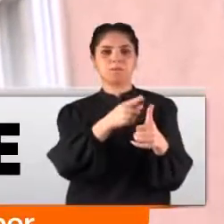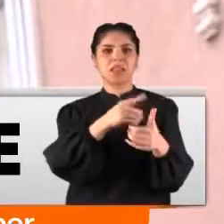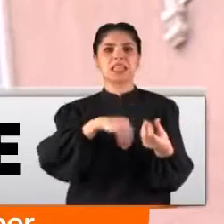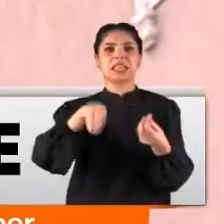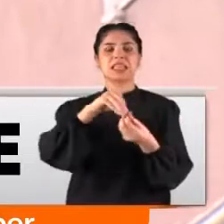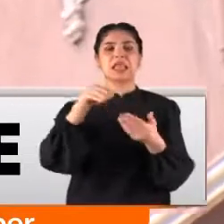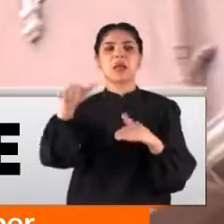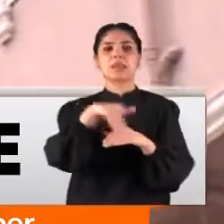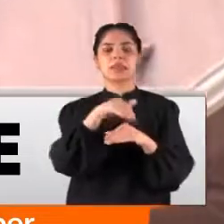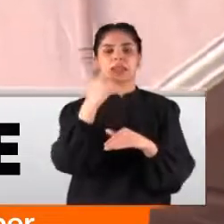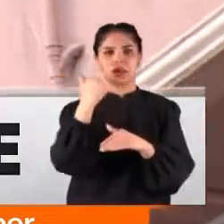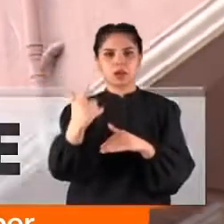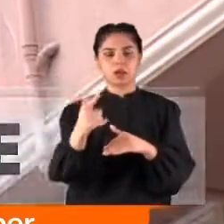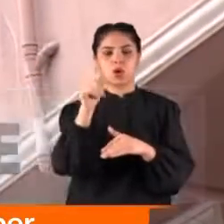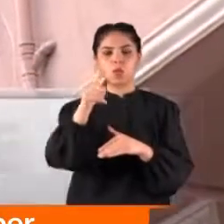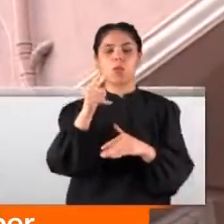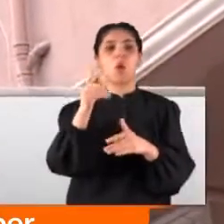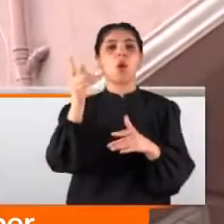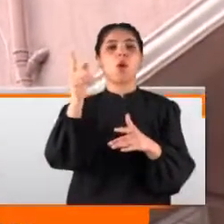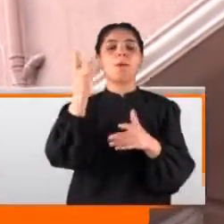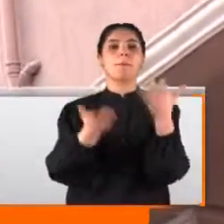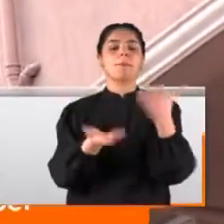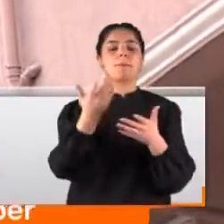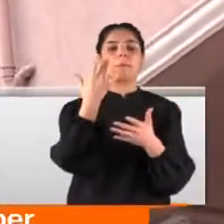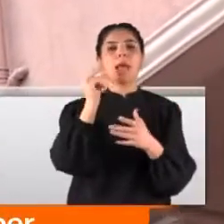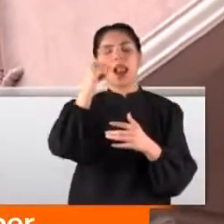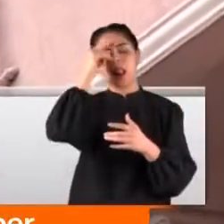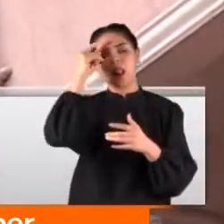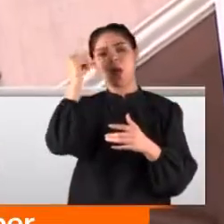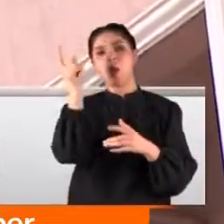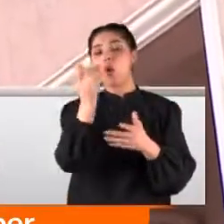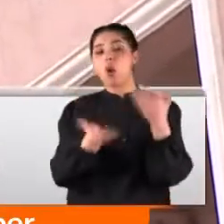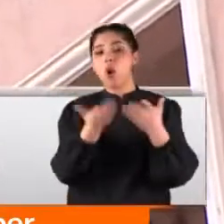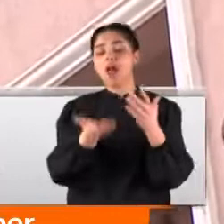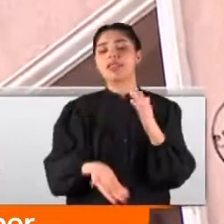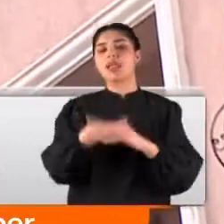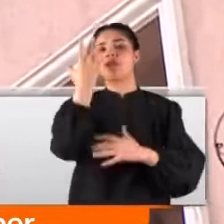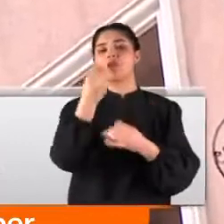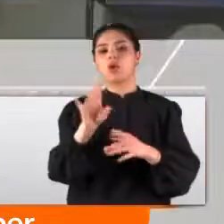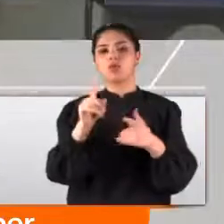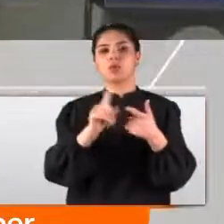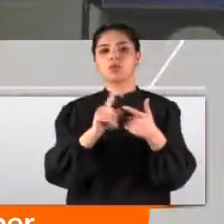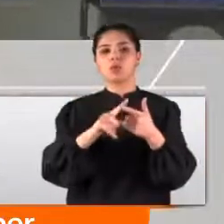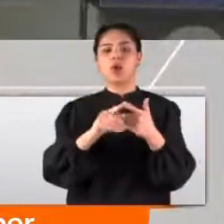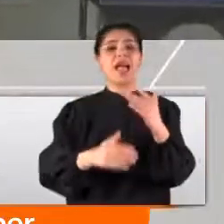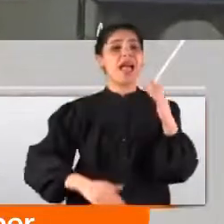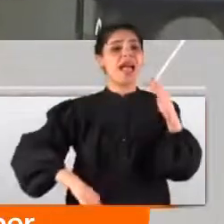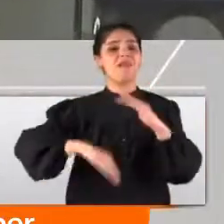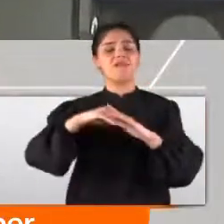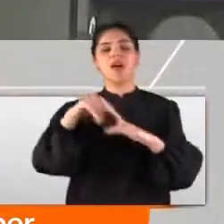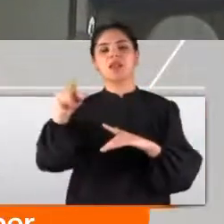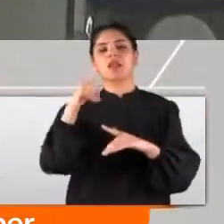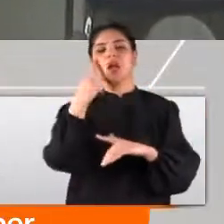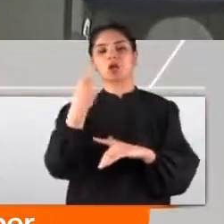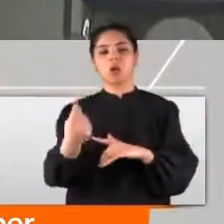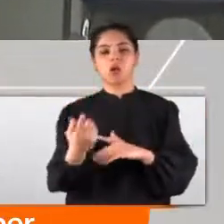sınırlaması uygulaması ki belli oranın üzerine geçilemeyecek zamlarda. Diğeri ise tavan fiyat uygulaması. Tabii ki bu sınırlama